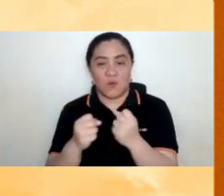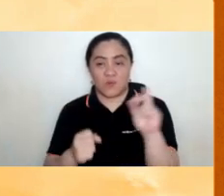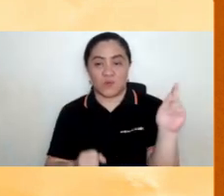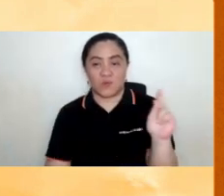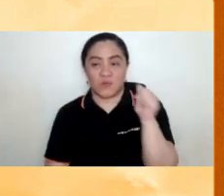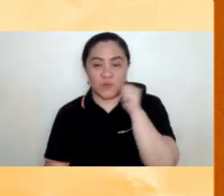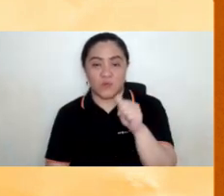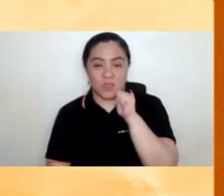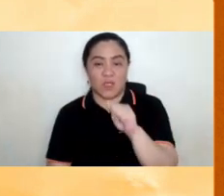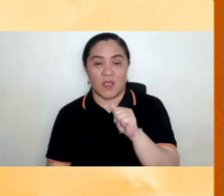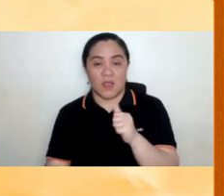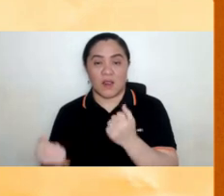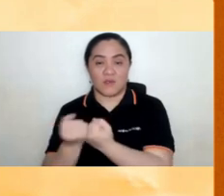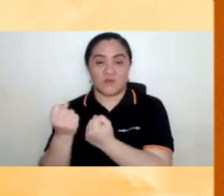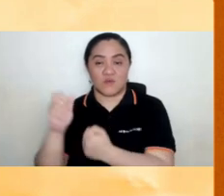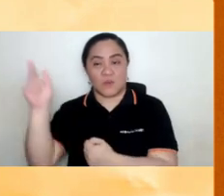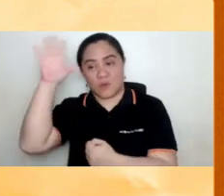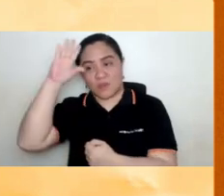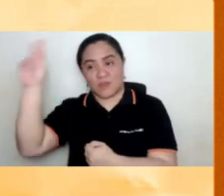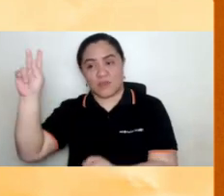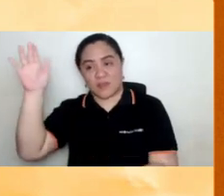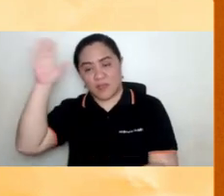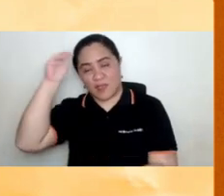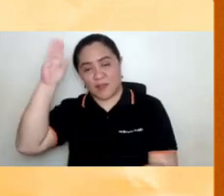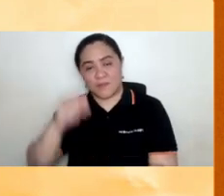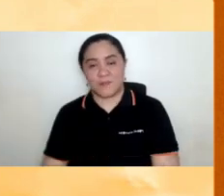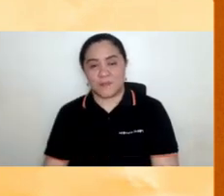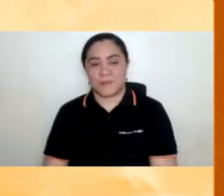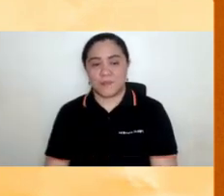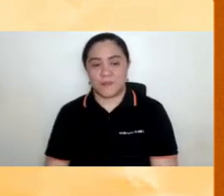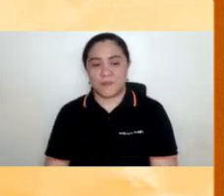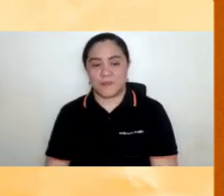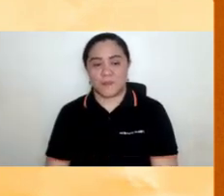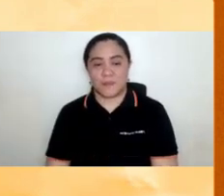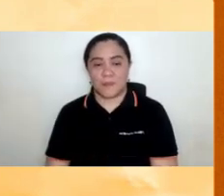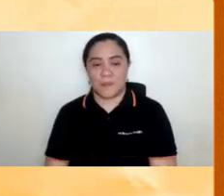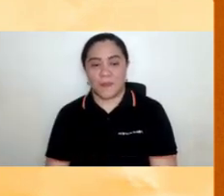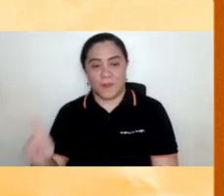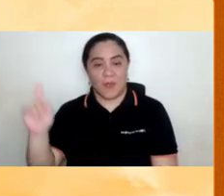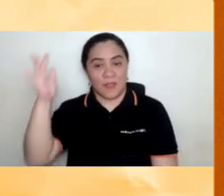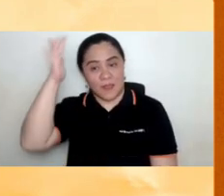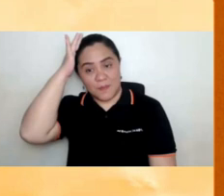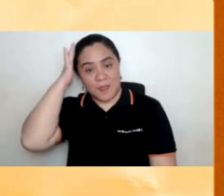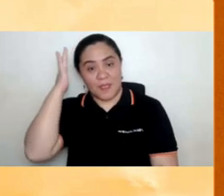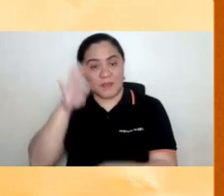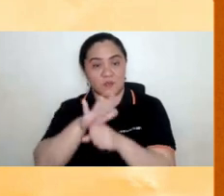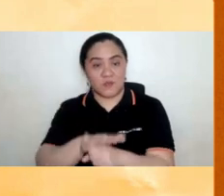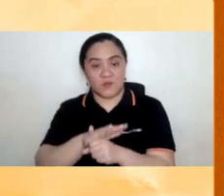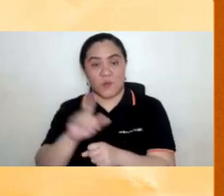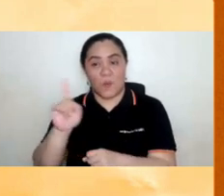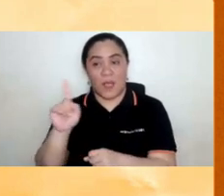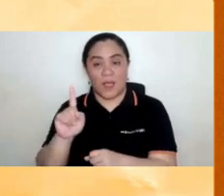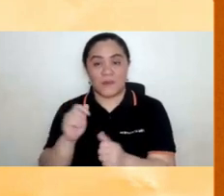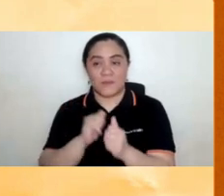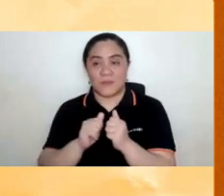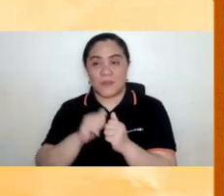panahong ito. Ngayon naman, tatalakayin natin ang pagiging sensitibo sa stress o tinatawag na stress sensitivity at